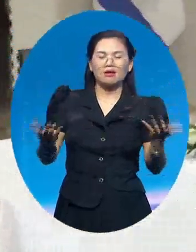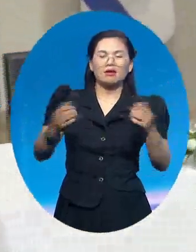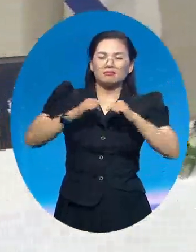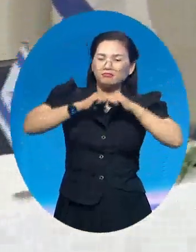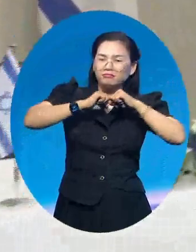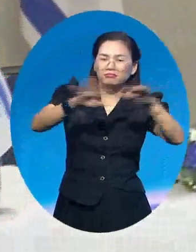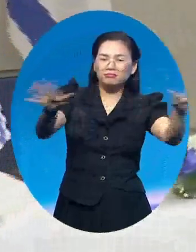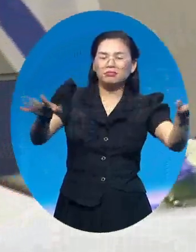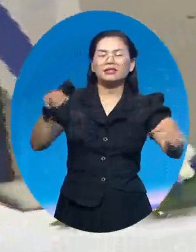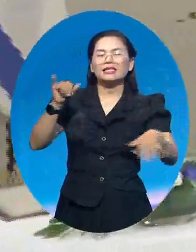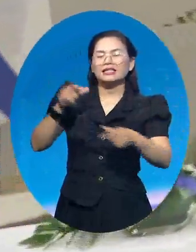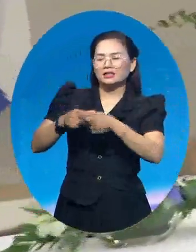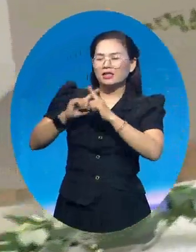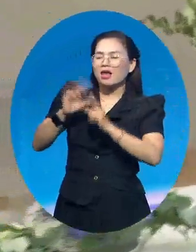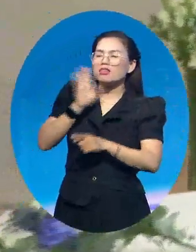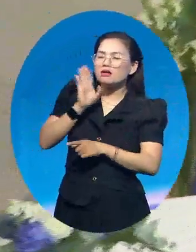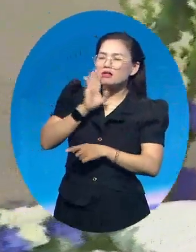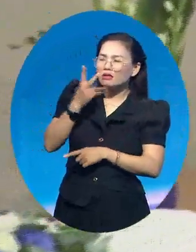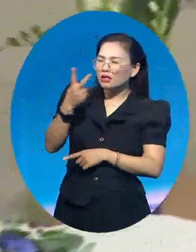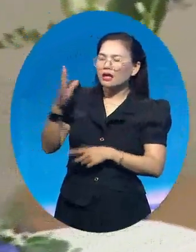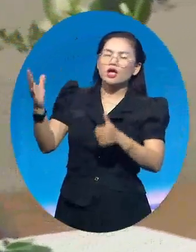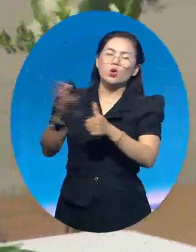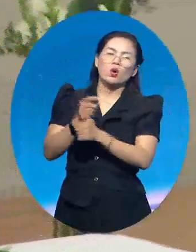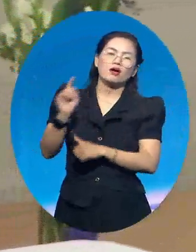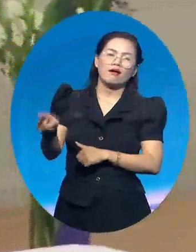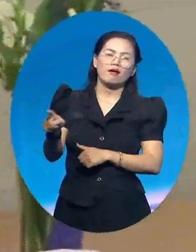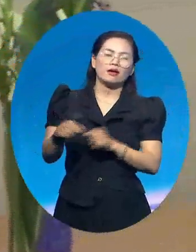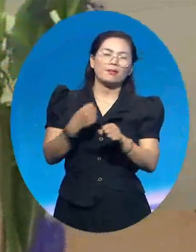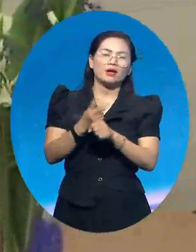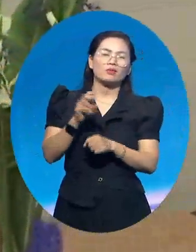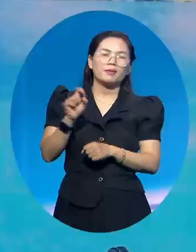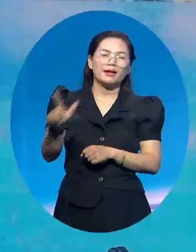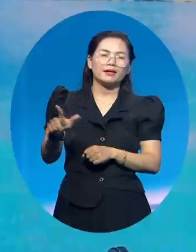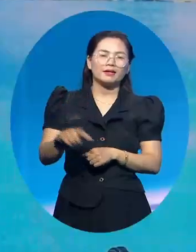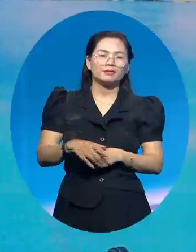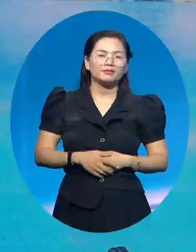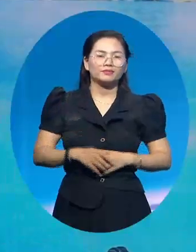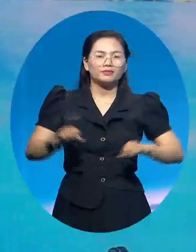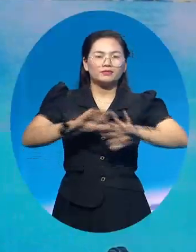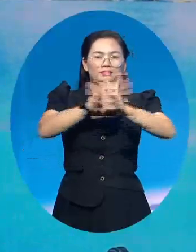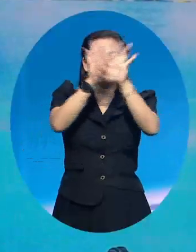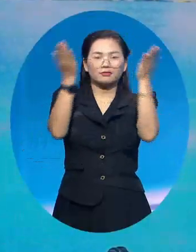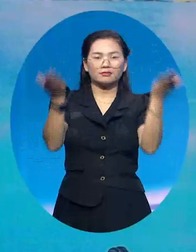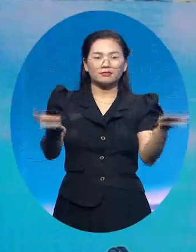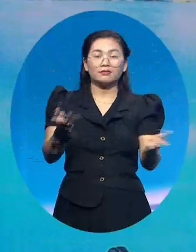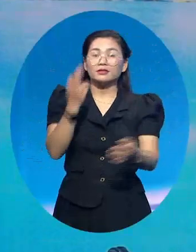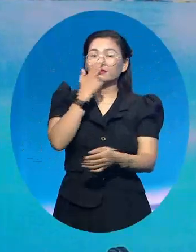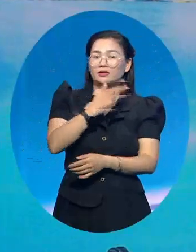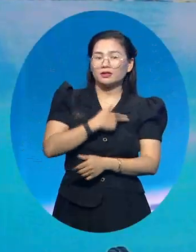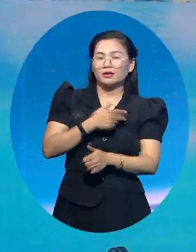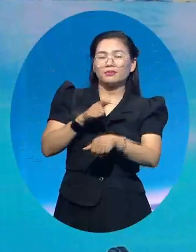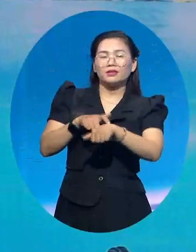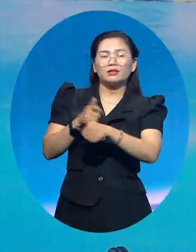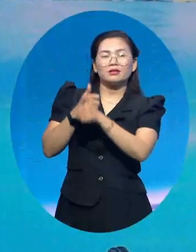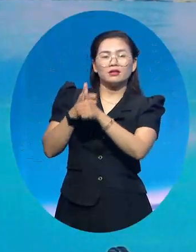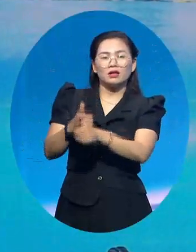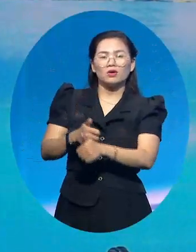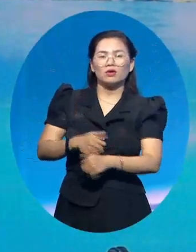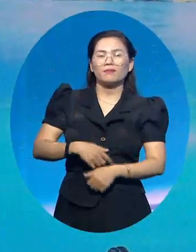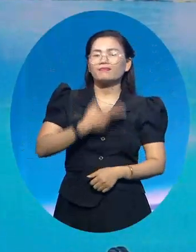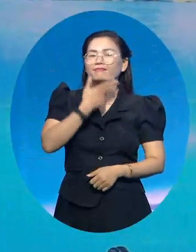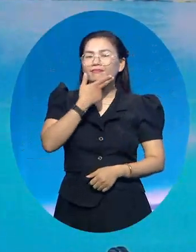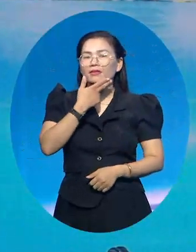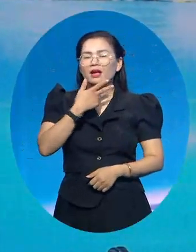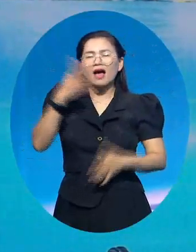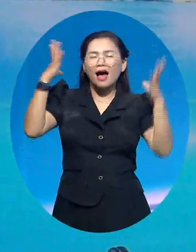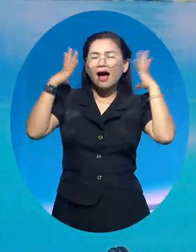cứ không quân của Israel vào năm 2017. Rạng sáng nay theo giờ Việt Nam, cảnh sát Hà Lan đã bắt giữ một người